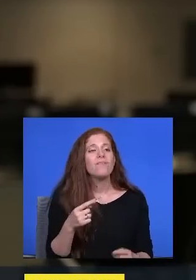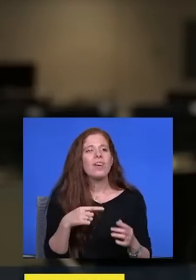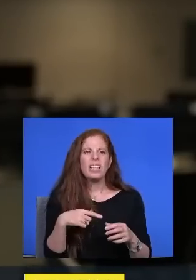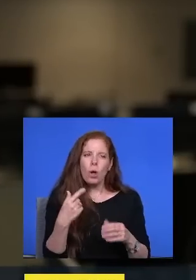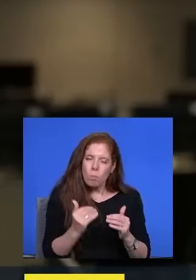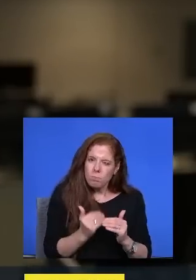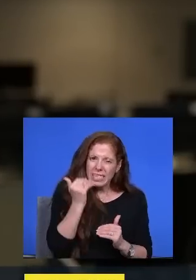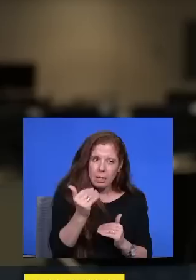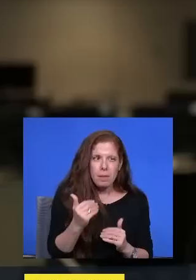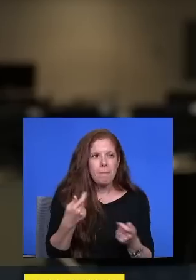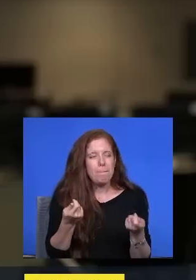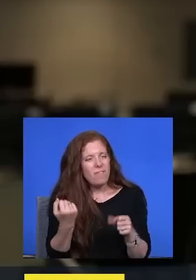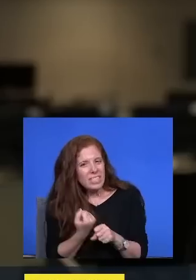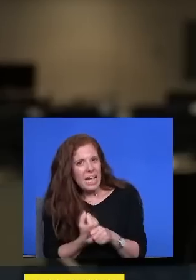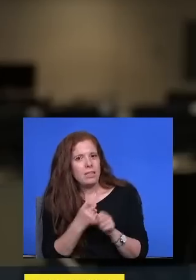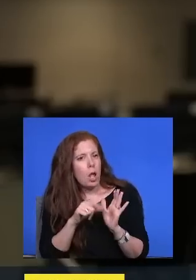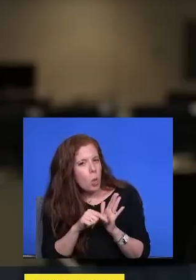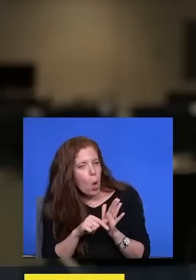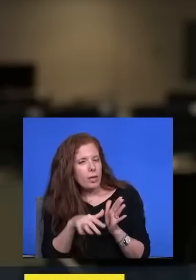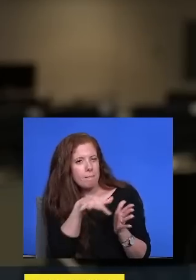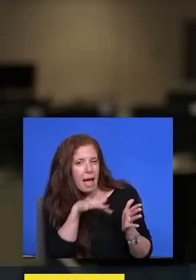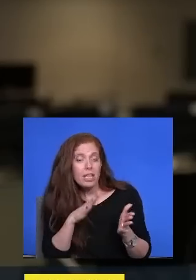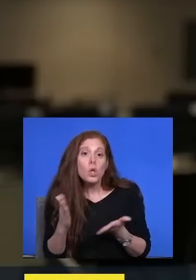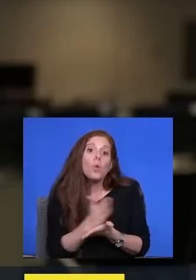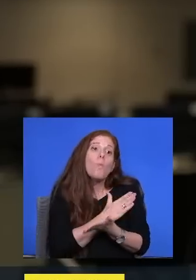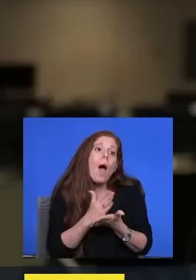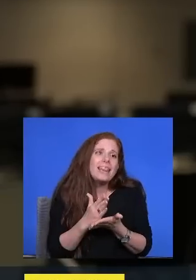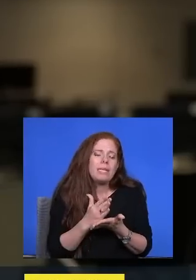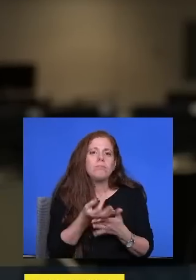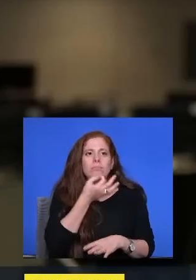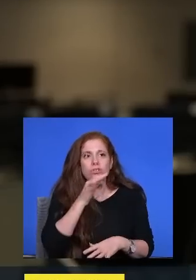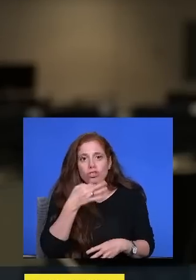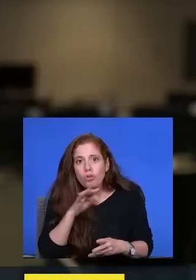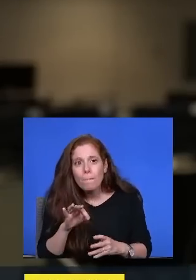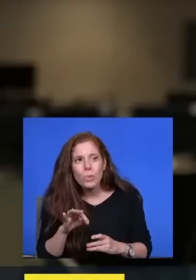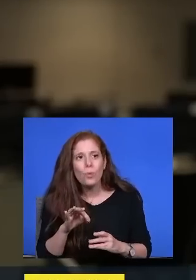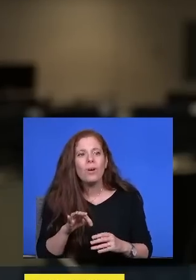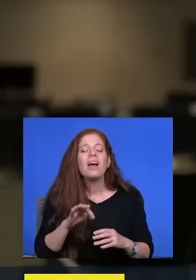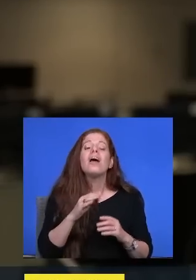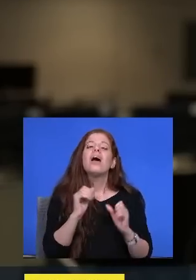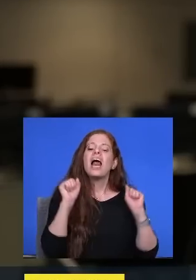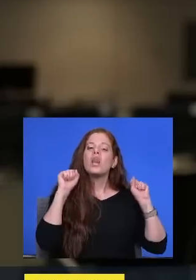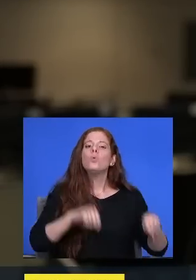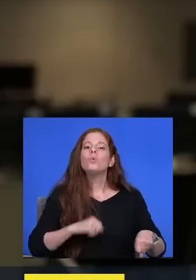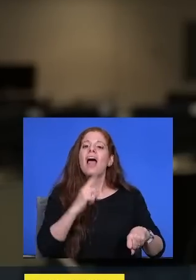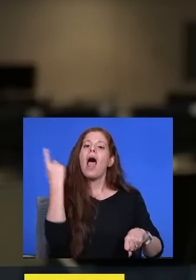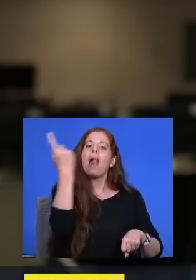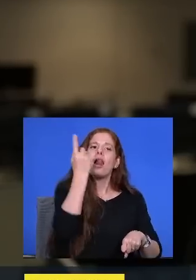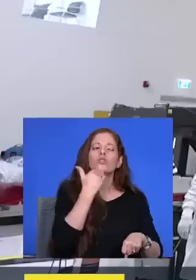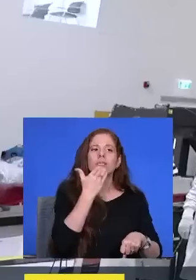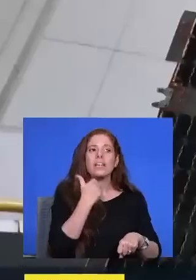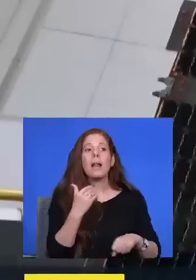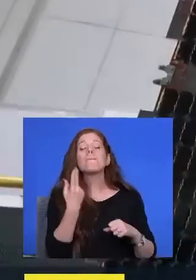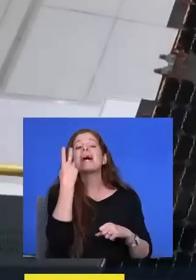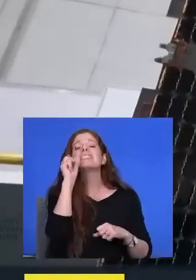טכנולוגית, מערכתית, להיות מוכנים לשימור ושיפור עליונות החלל של מדינת ישראל בעשור הבא, ב-20 שנה